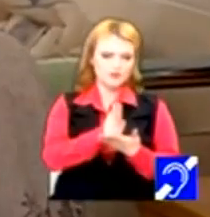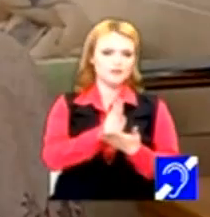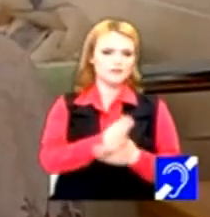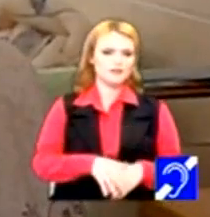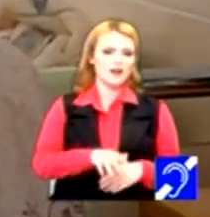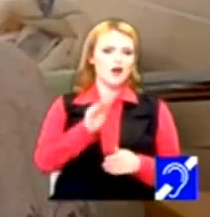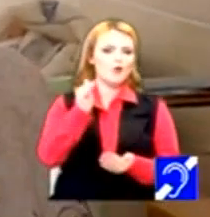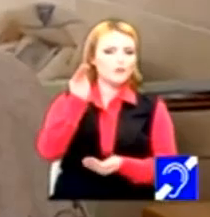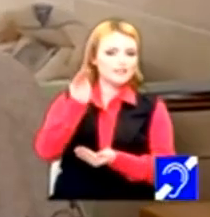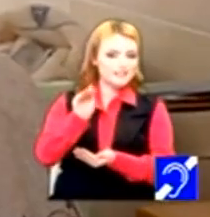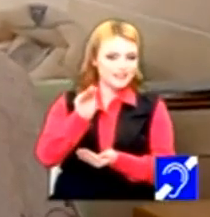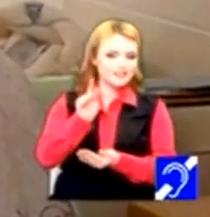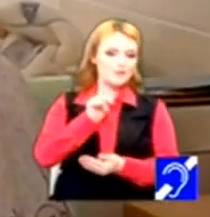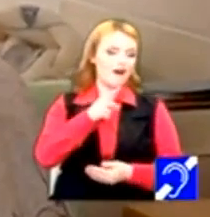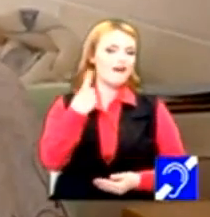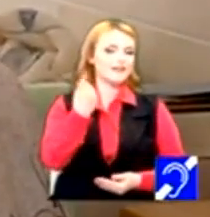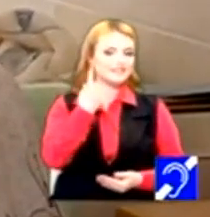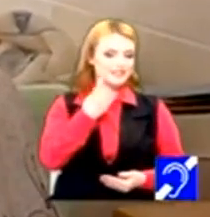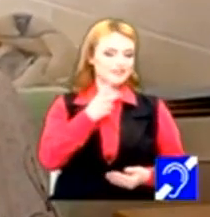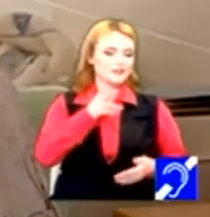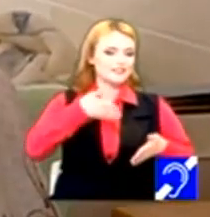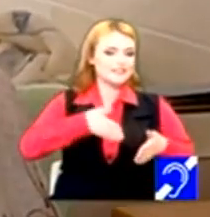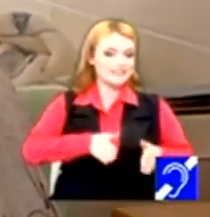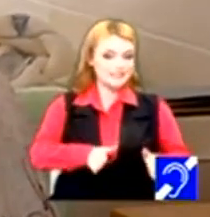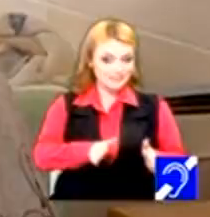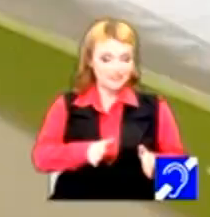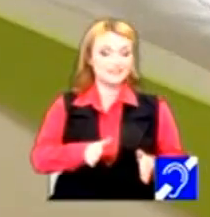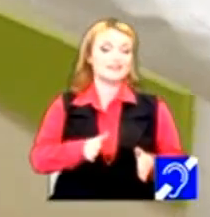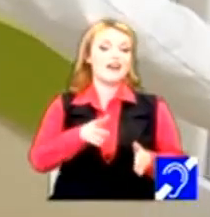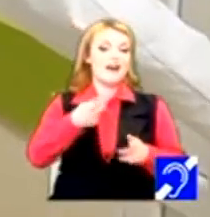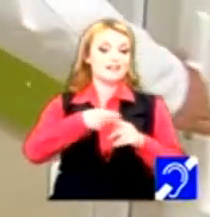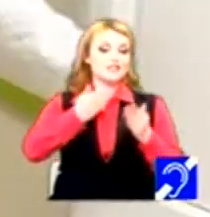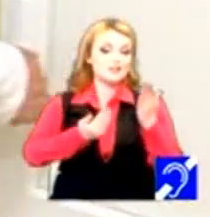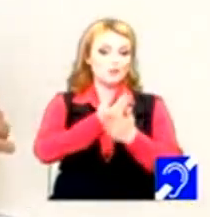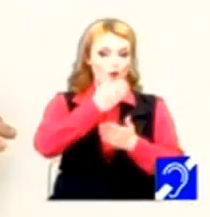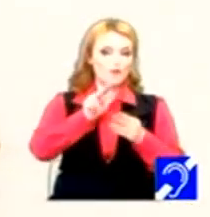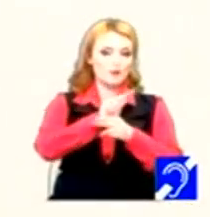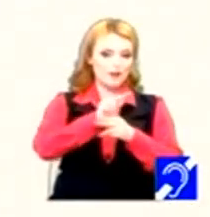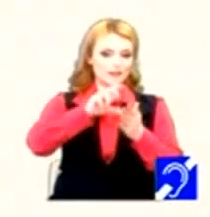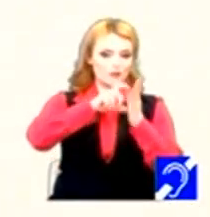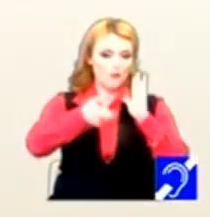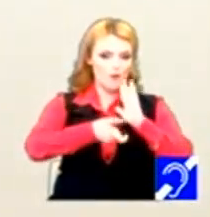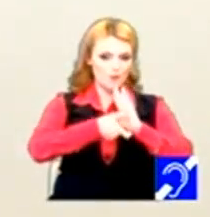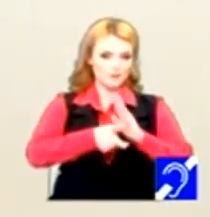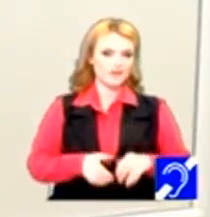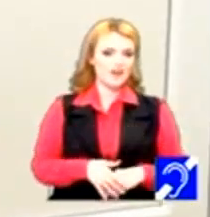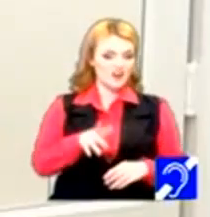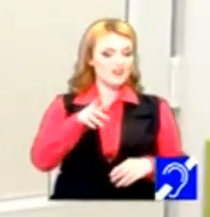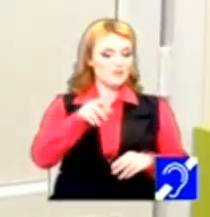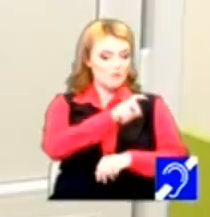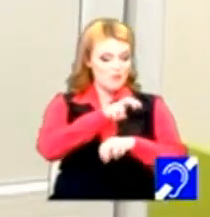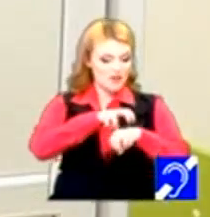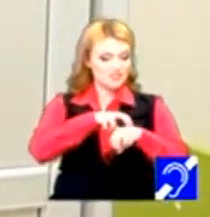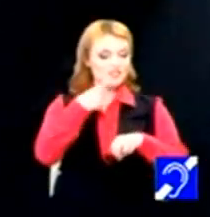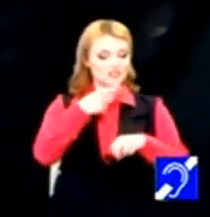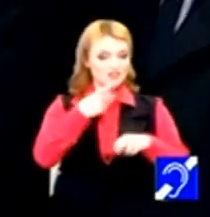Micuțul Ernest este deocamdată singurul nou născut în secția proaspăt renovată. Medicii recunosc că natalitatea este în scădere, dar cred că